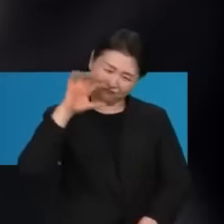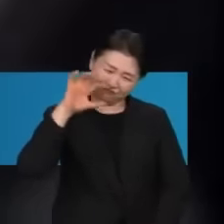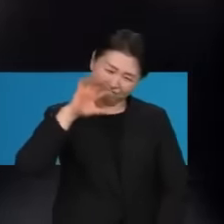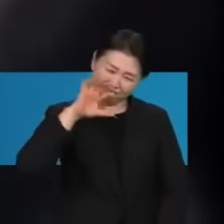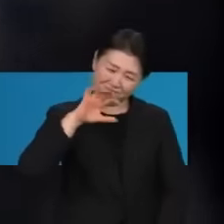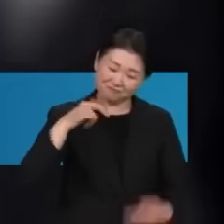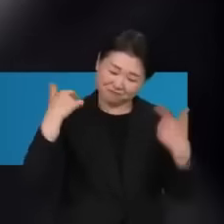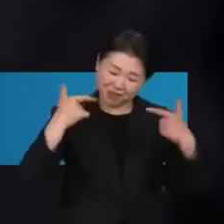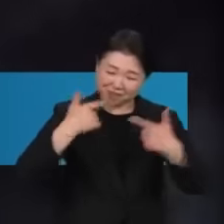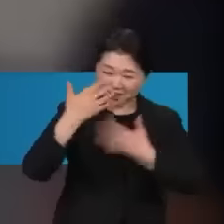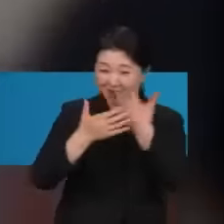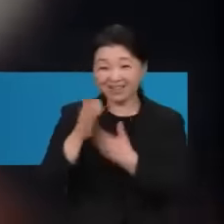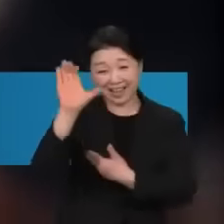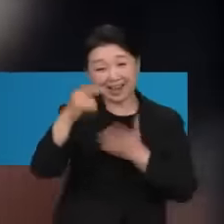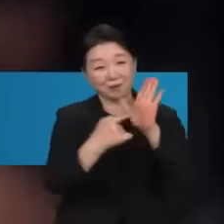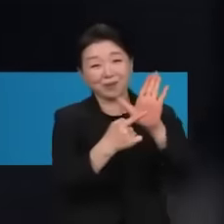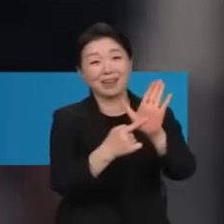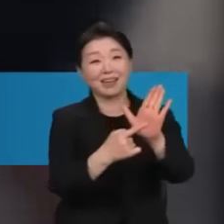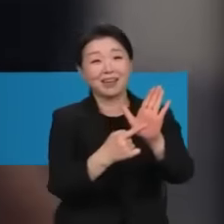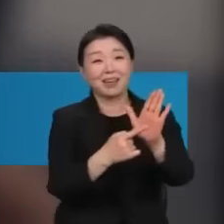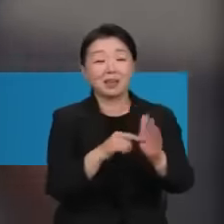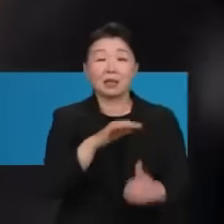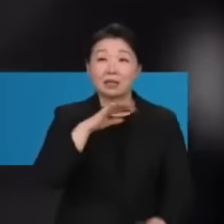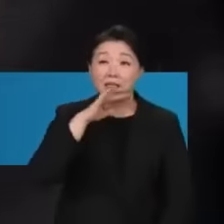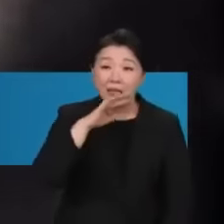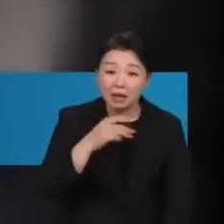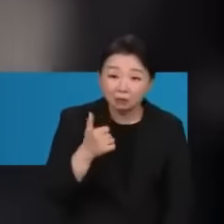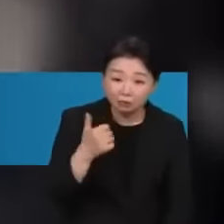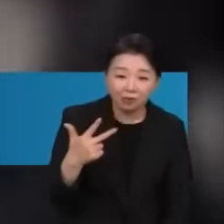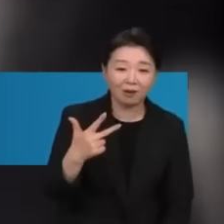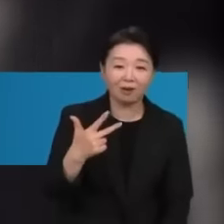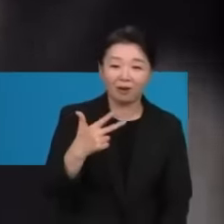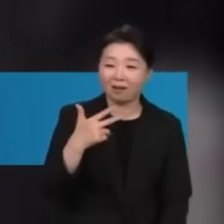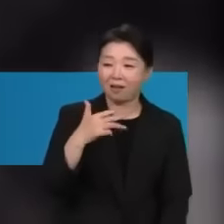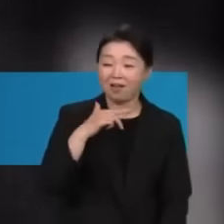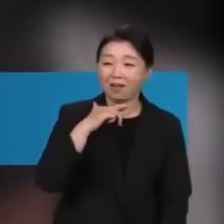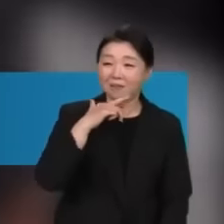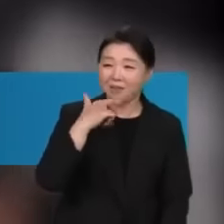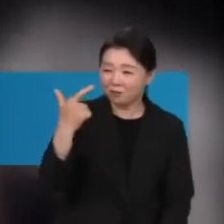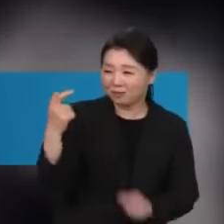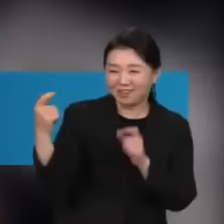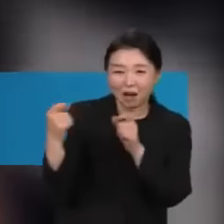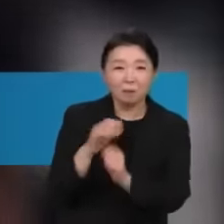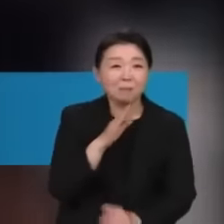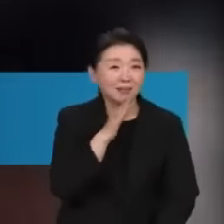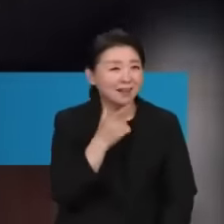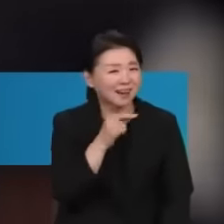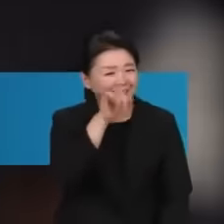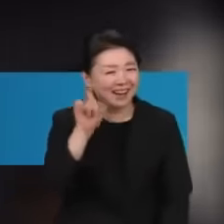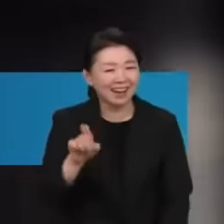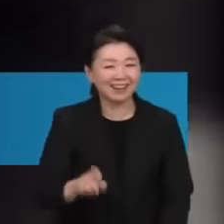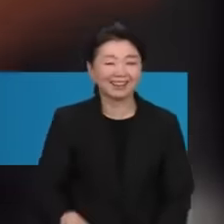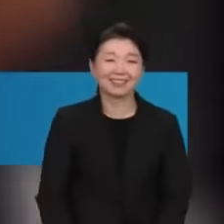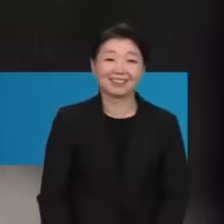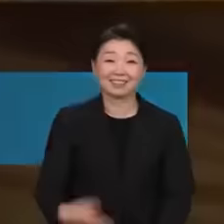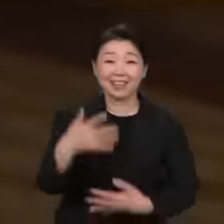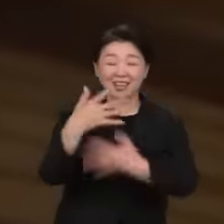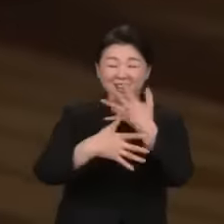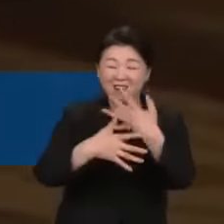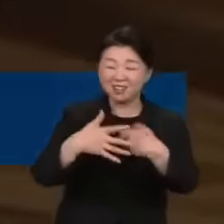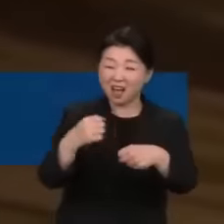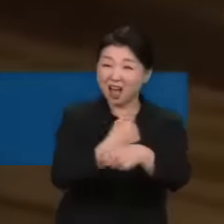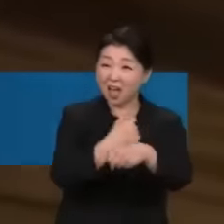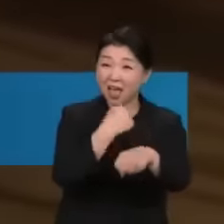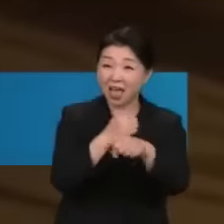매일 하나씩 공개하는데 57살, 환갑이 가까운 나이가 정말 맞나 싶네요. 영상이